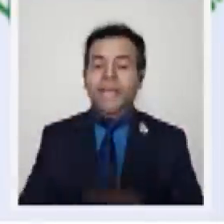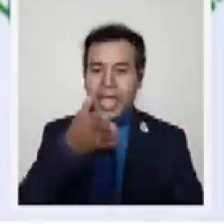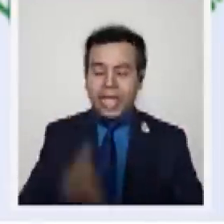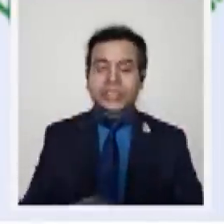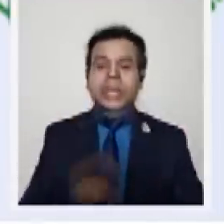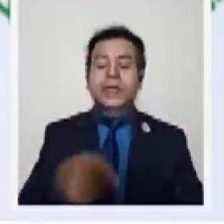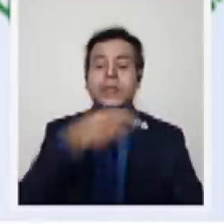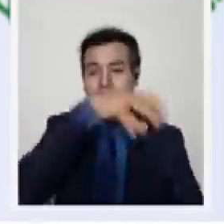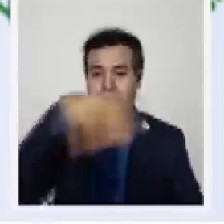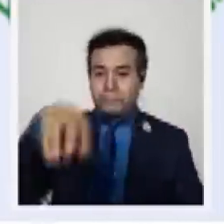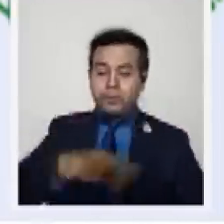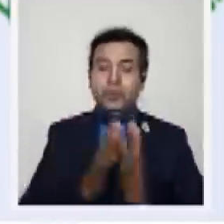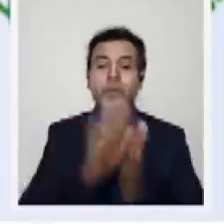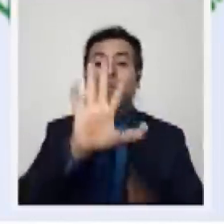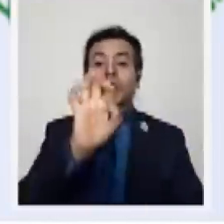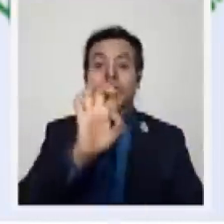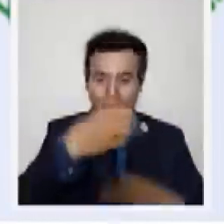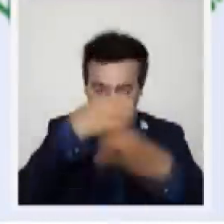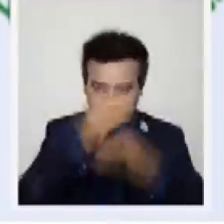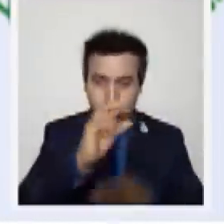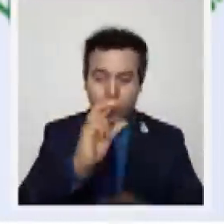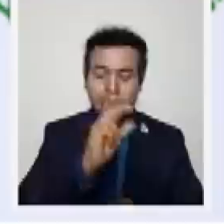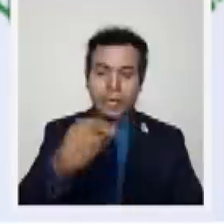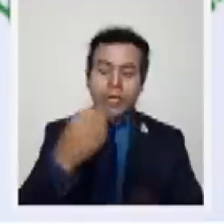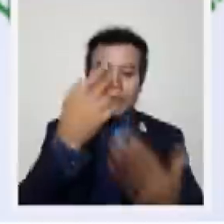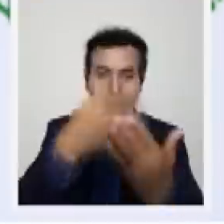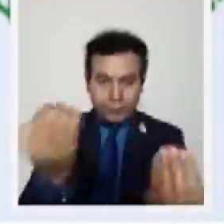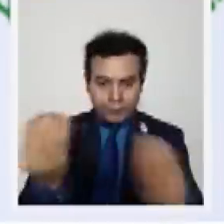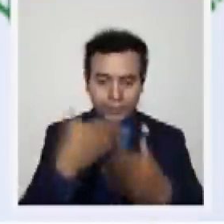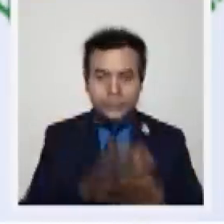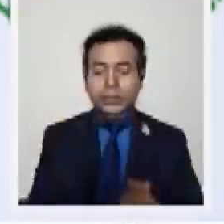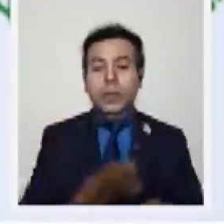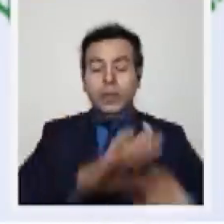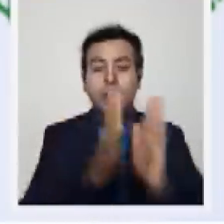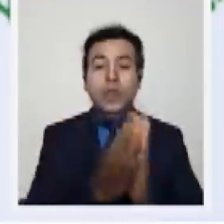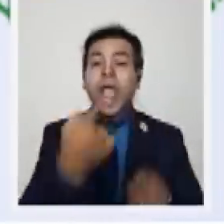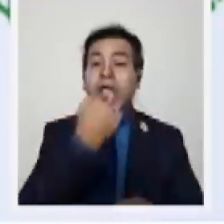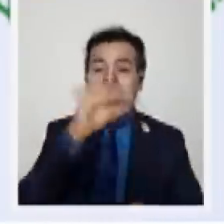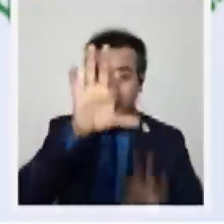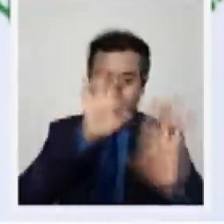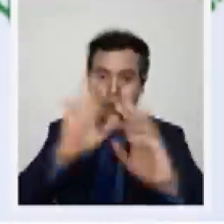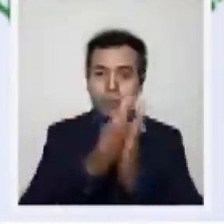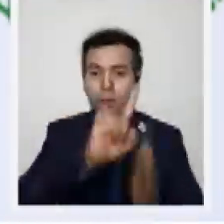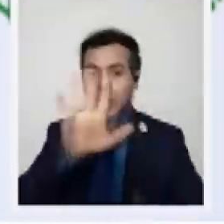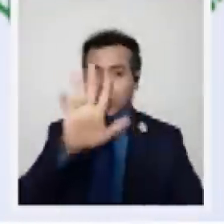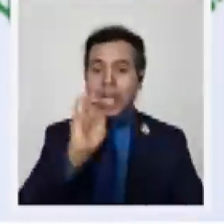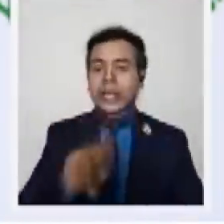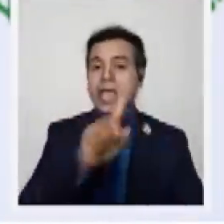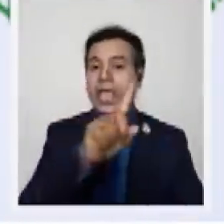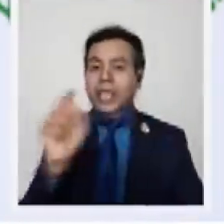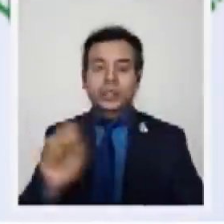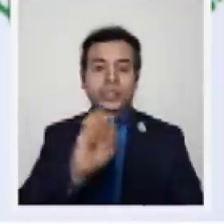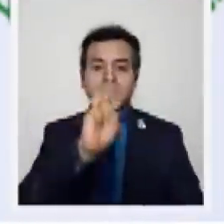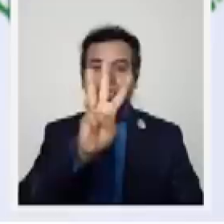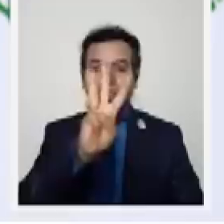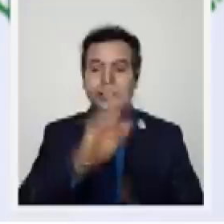শেখ হাসিনা মেডিকেল কলেজ জামালপুরের রিপোর্ট আপনাদের সামনে দিব। আজকে আমরা 50টি পরীক্ষাগারের নমুনা সংগ্রহ, পরীক্ষা এবং এর ফলাফল দিব।